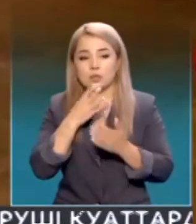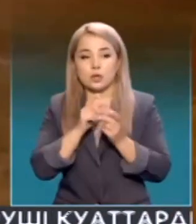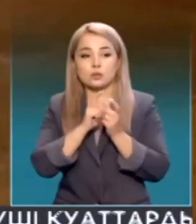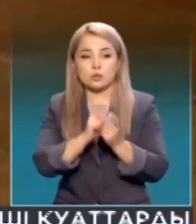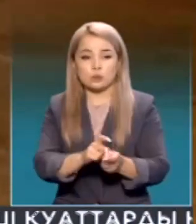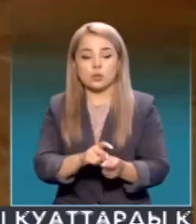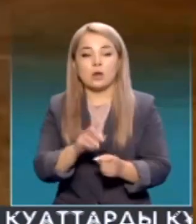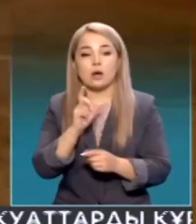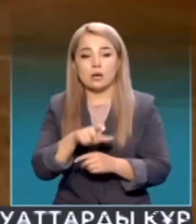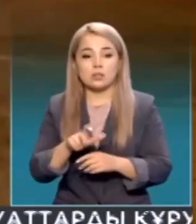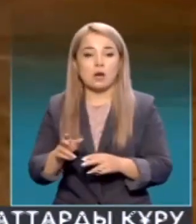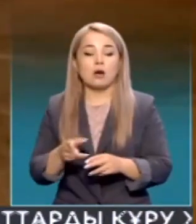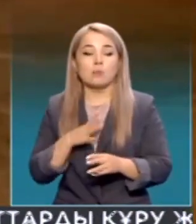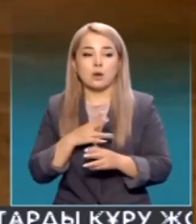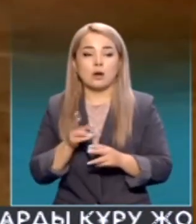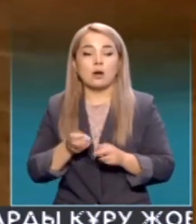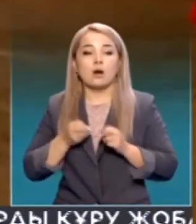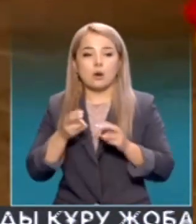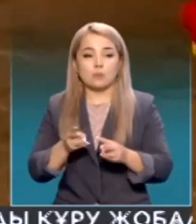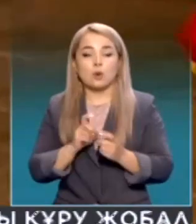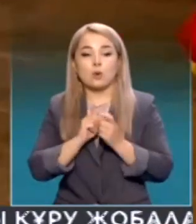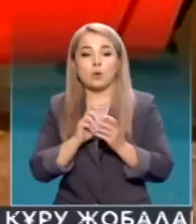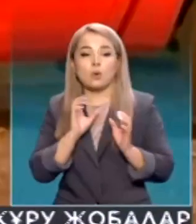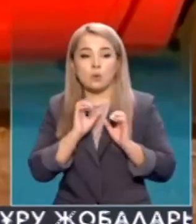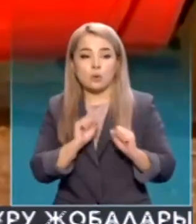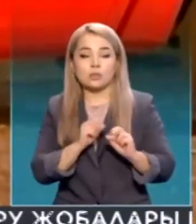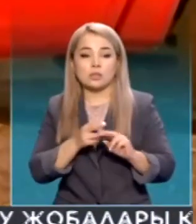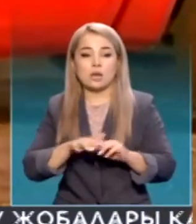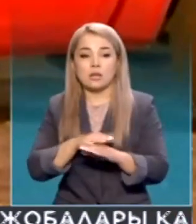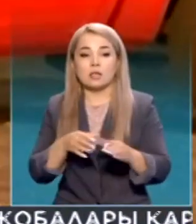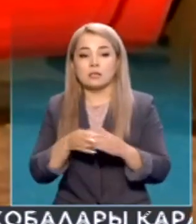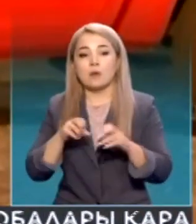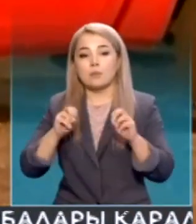күреске және халықты қауіптен қорғауға 1000-ға жуық маман жөнелген.